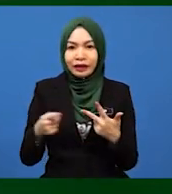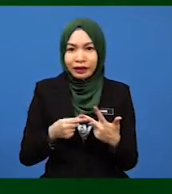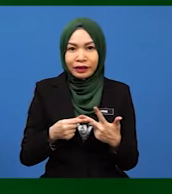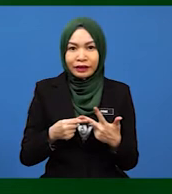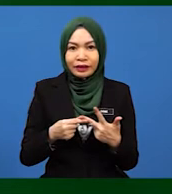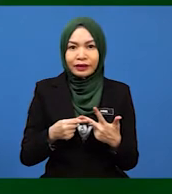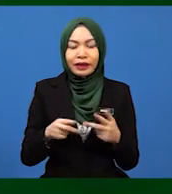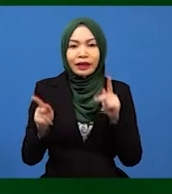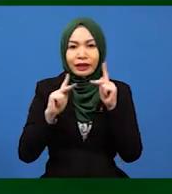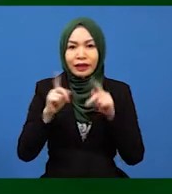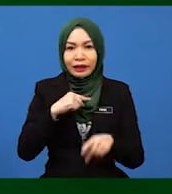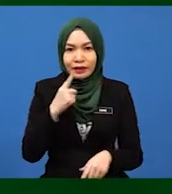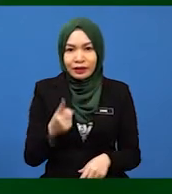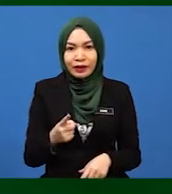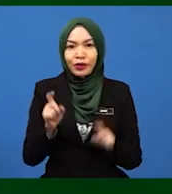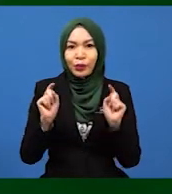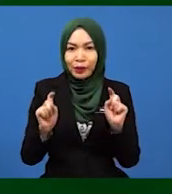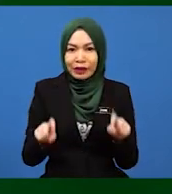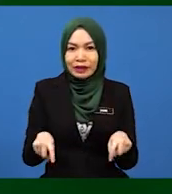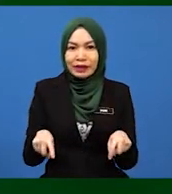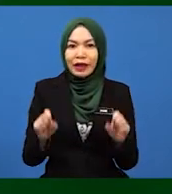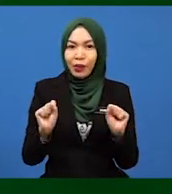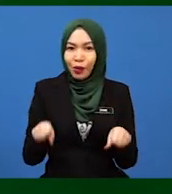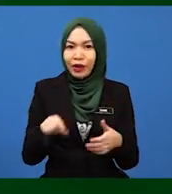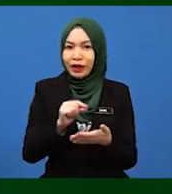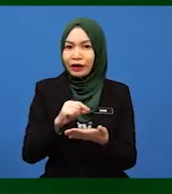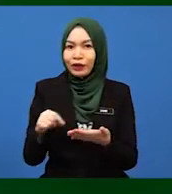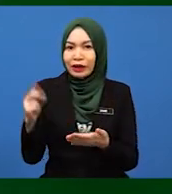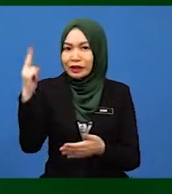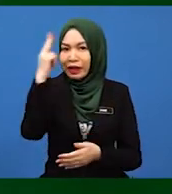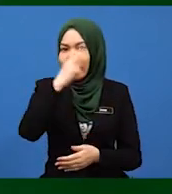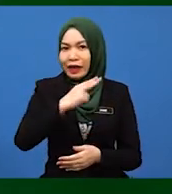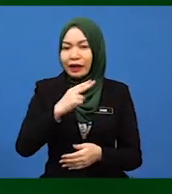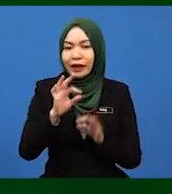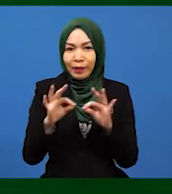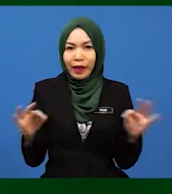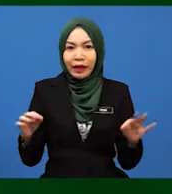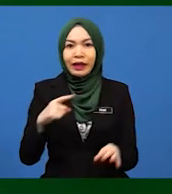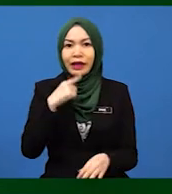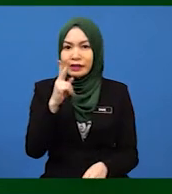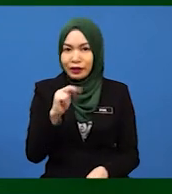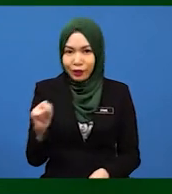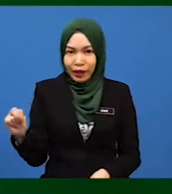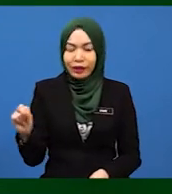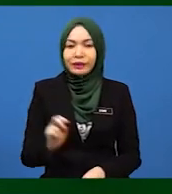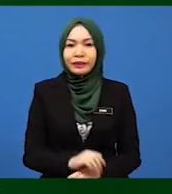Ketiga, kata seru mesti ditulis di hadapan ayat seruan.